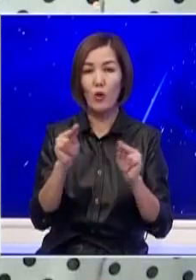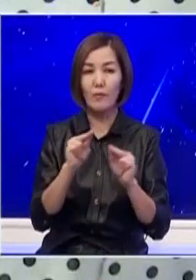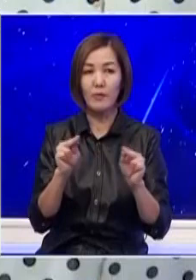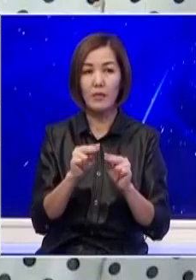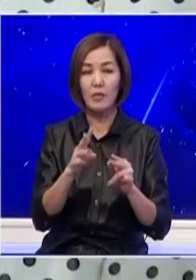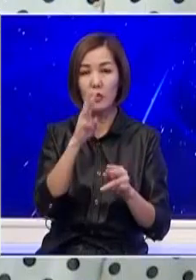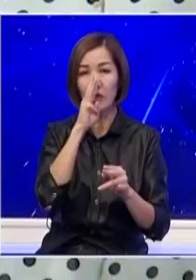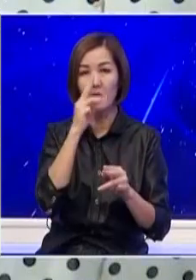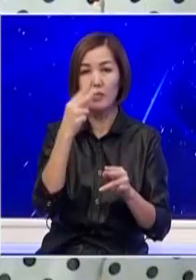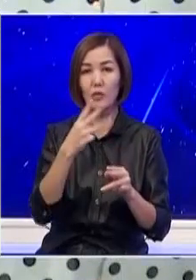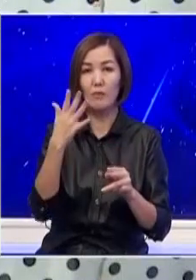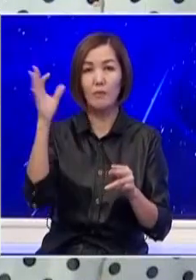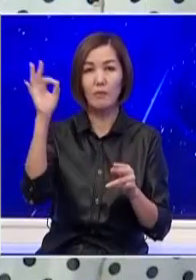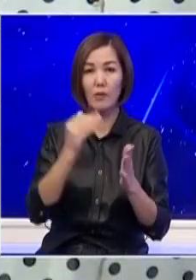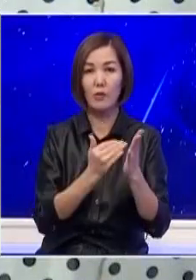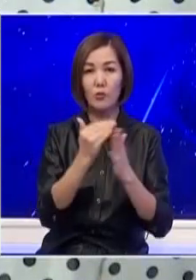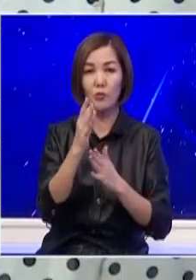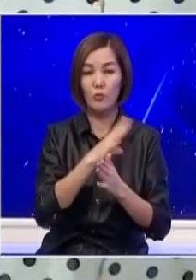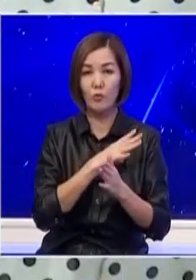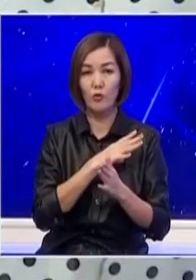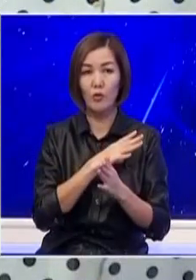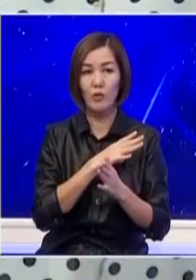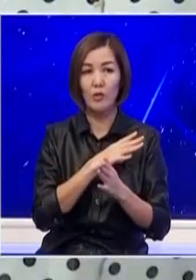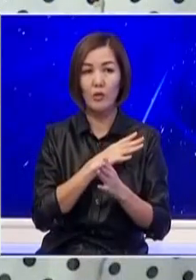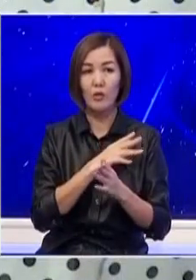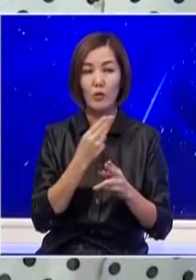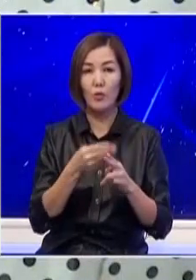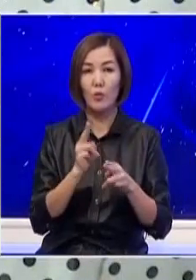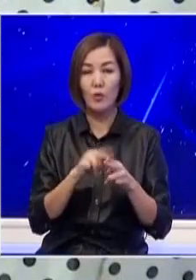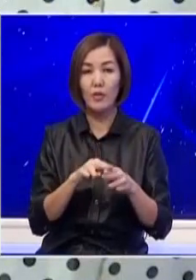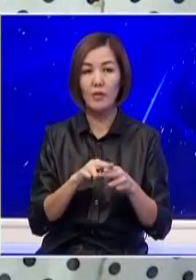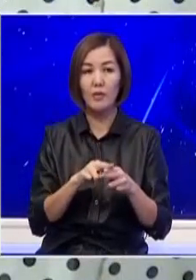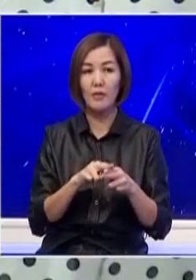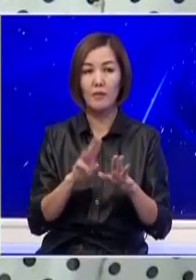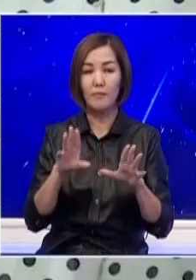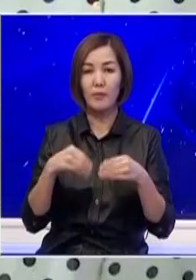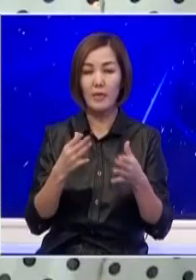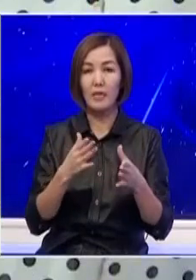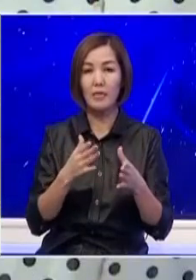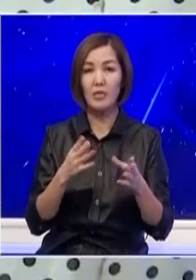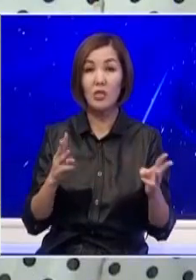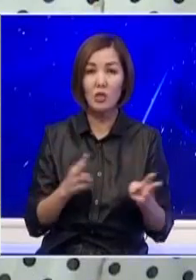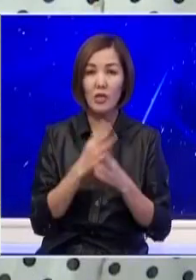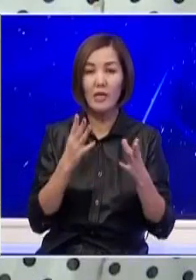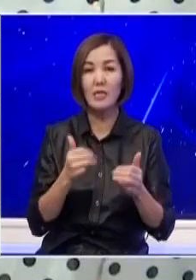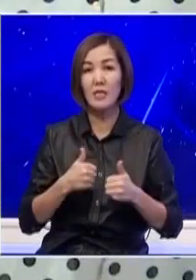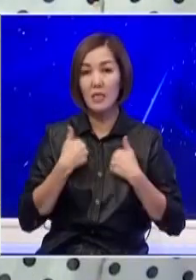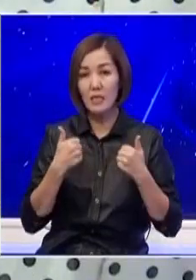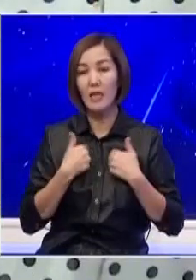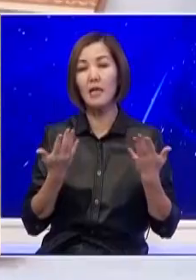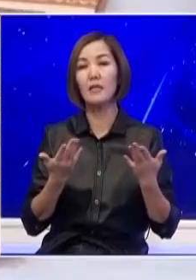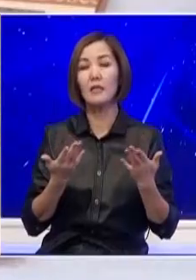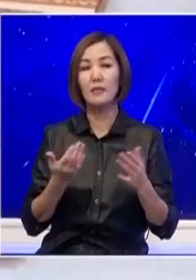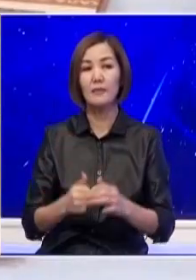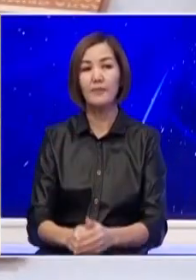мұғалімдердің жалақысы 25% өсіп отыр. Сол үшін де бұл да өте бір берілетін бір серпін. Мұғалімдікке деген, білімдікке